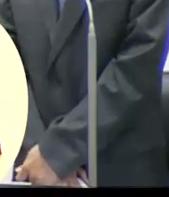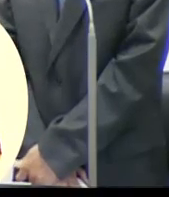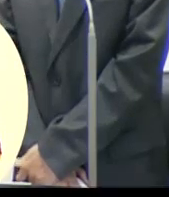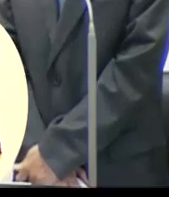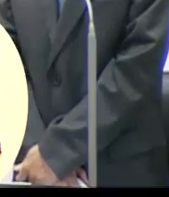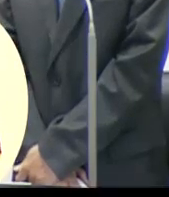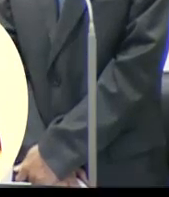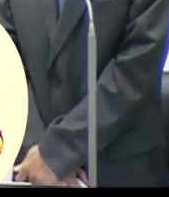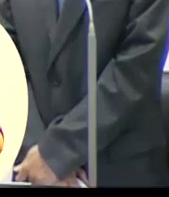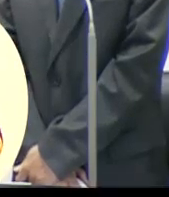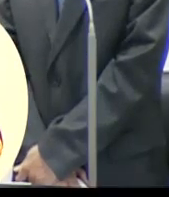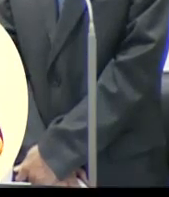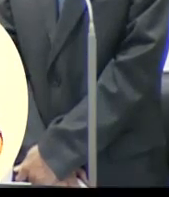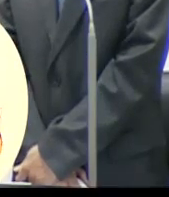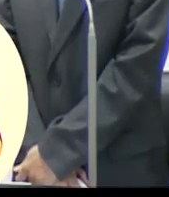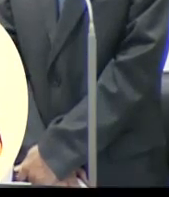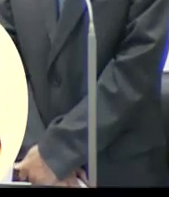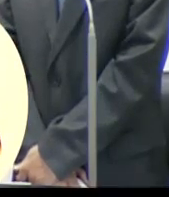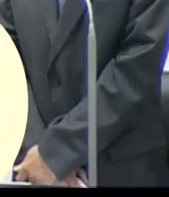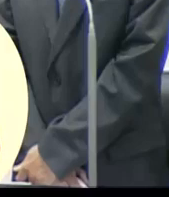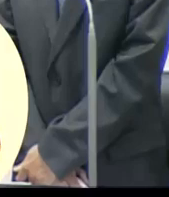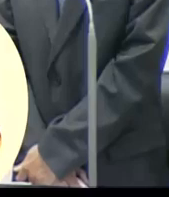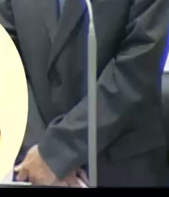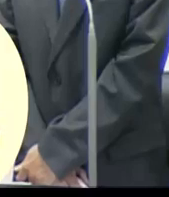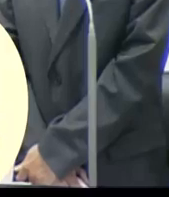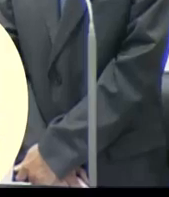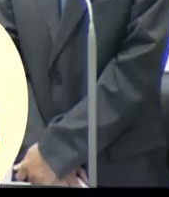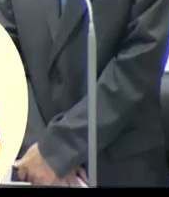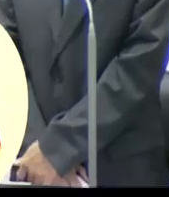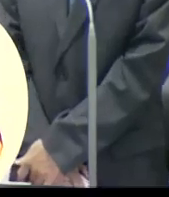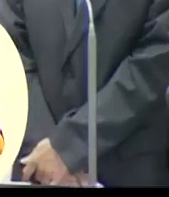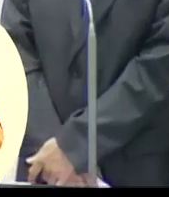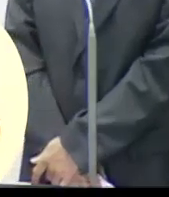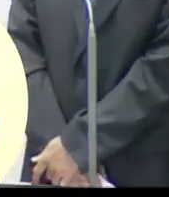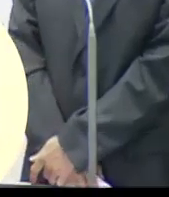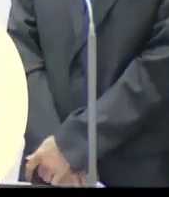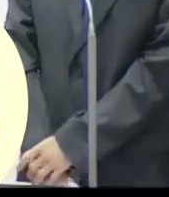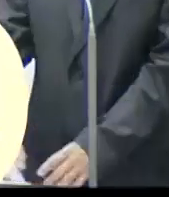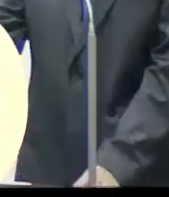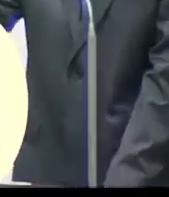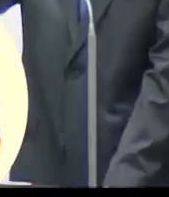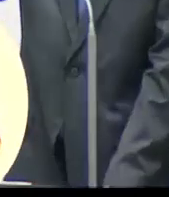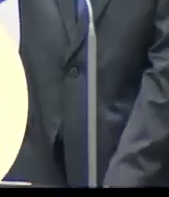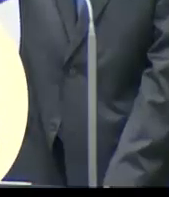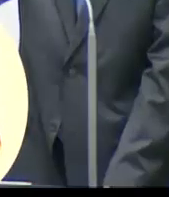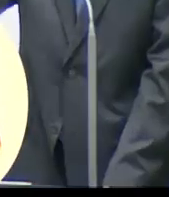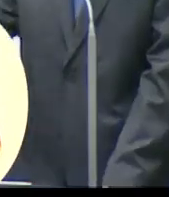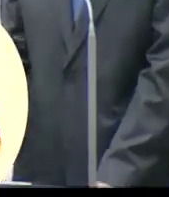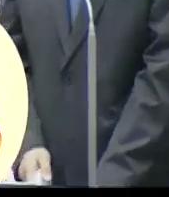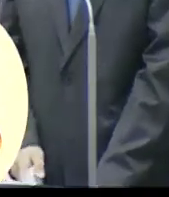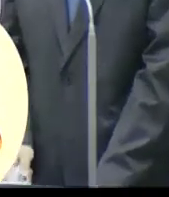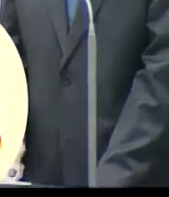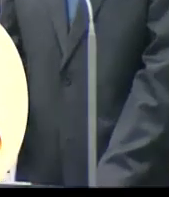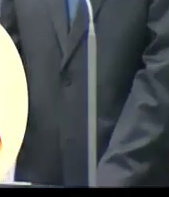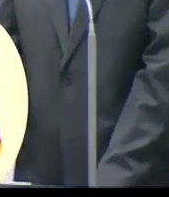是啊，无要请假。 因为配合中央的政策，改由非营利幼儿园的设立为主要的方式。 我听足